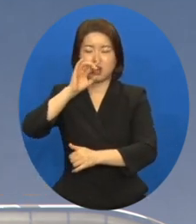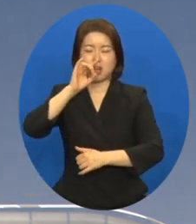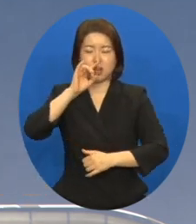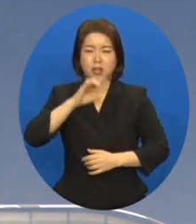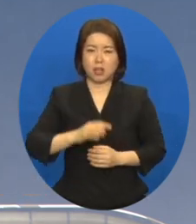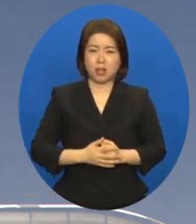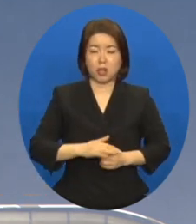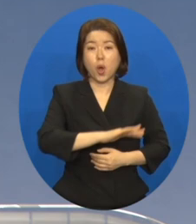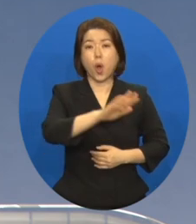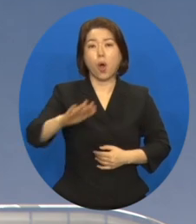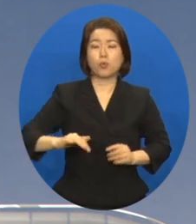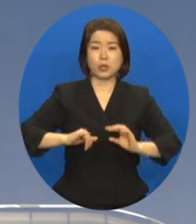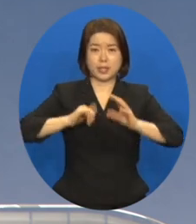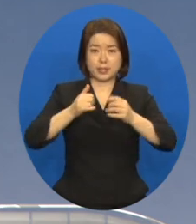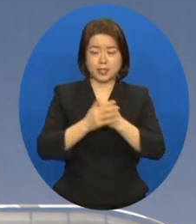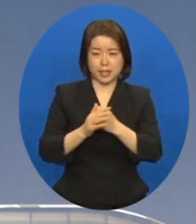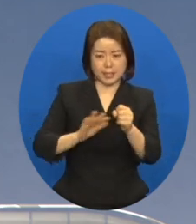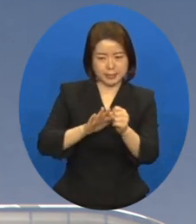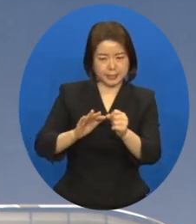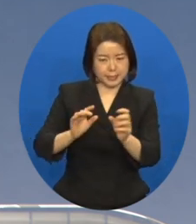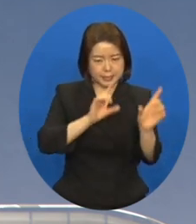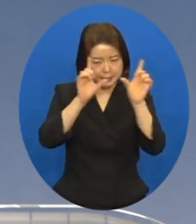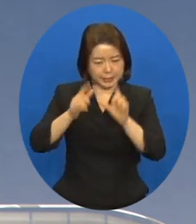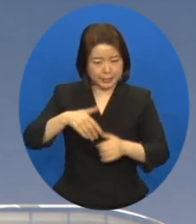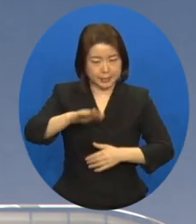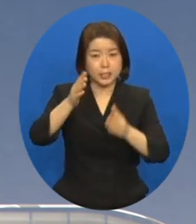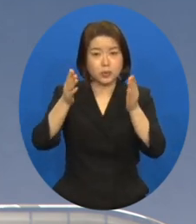우리가 세상을 이렇게 살아가는 동안에